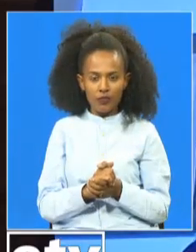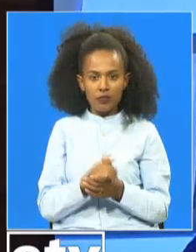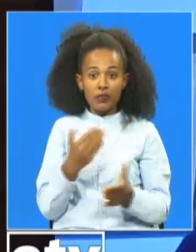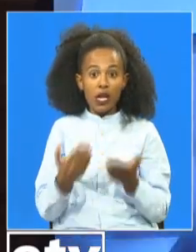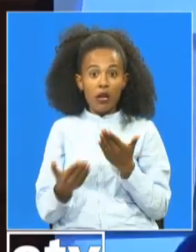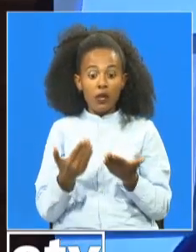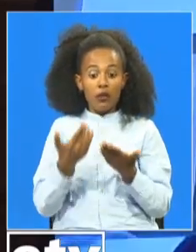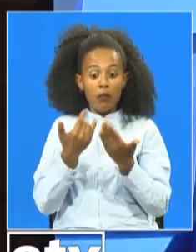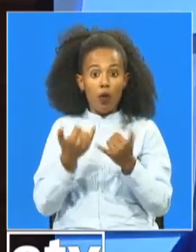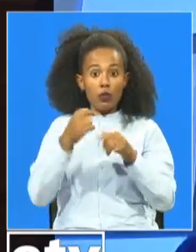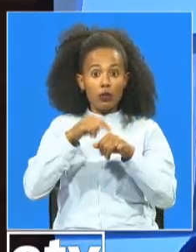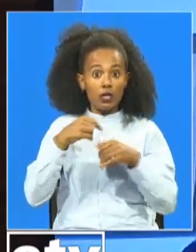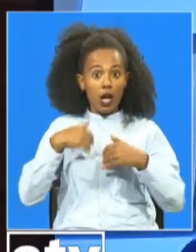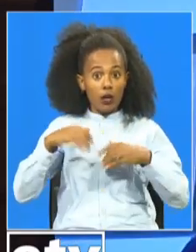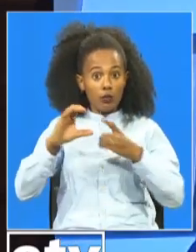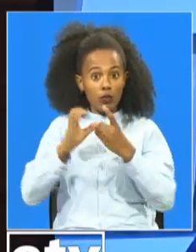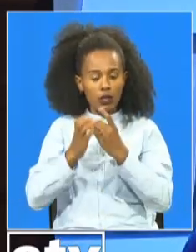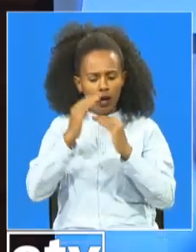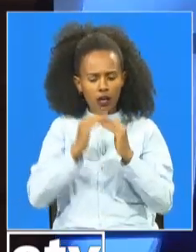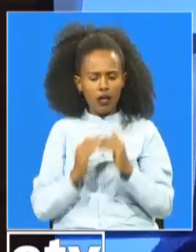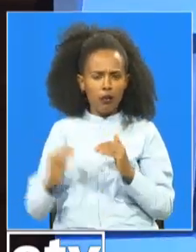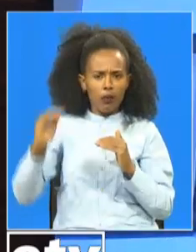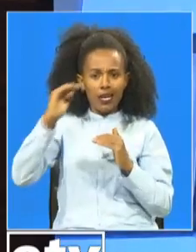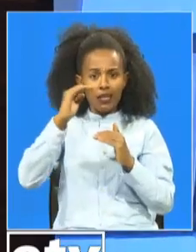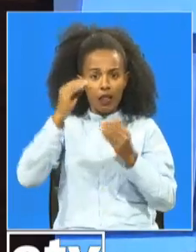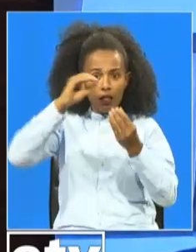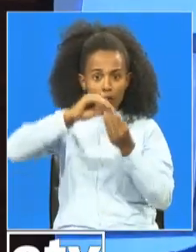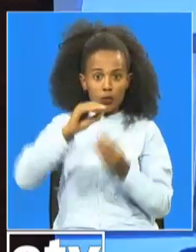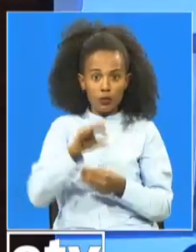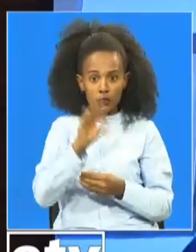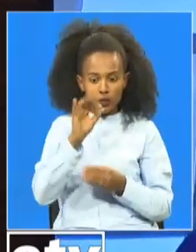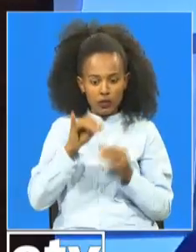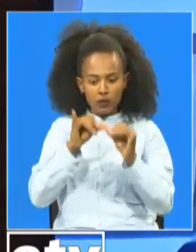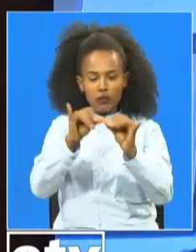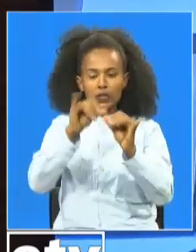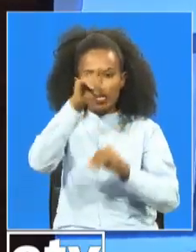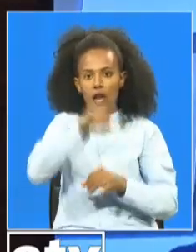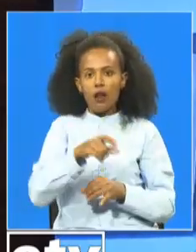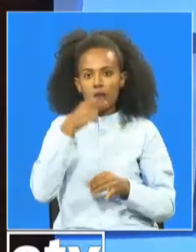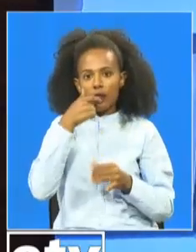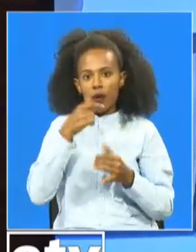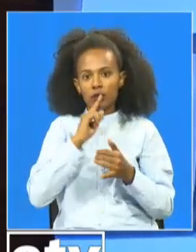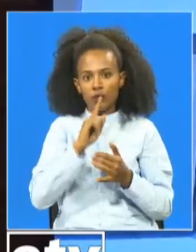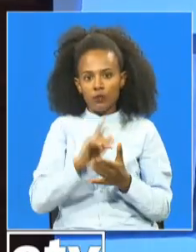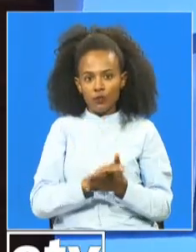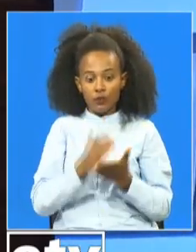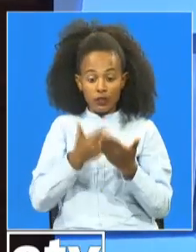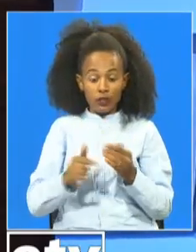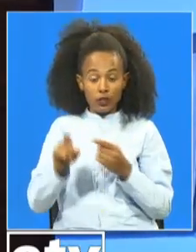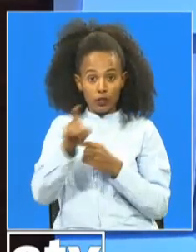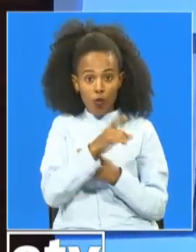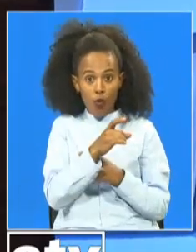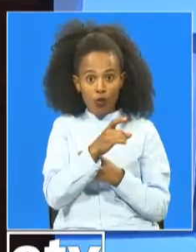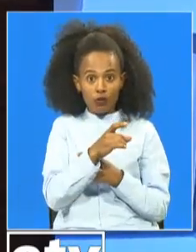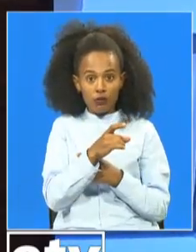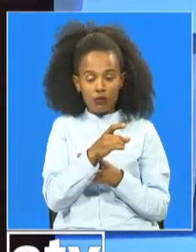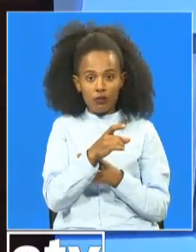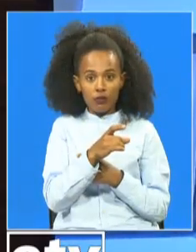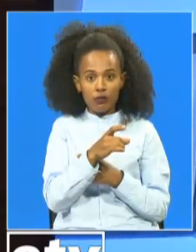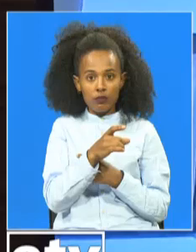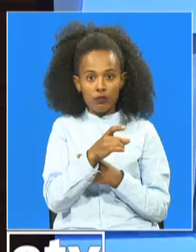ምናልባት በአሁኑ ጊዜ ያለው ሁኔታ የበለጠ ተባብሶ ከተገኘ መቀጠል አለበት ማለት ነው። ይህም ሲሆን